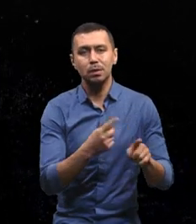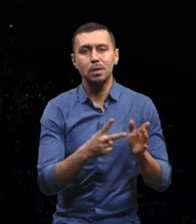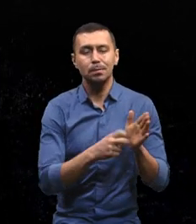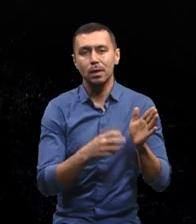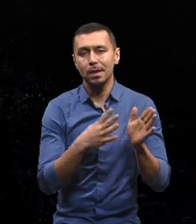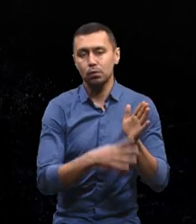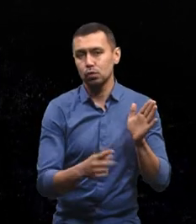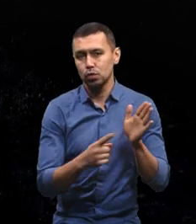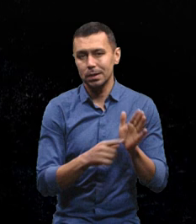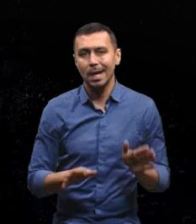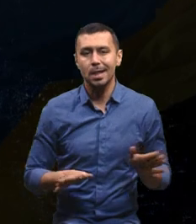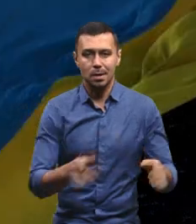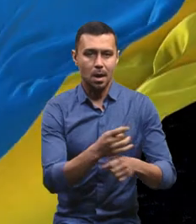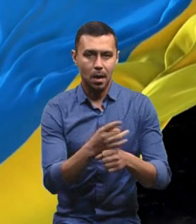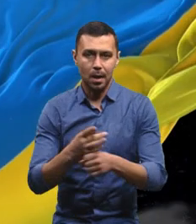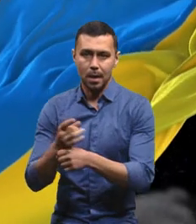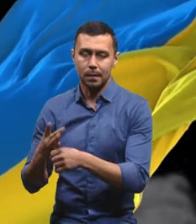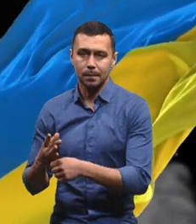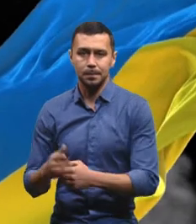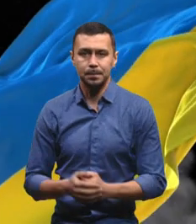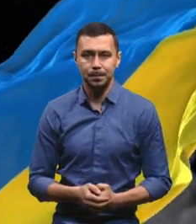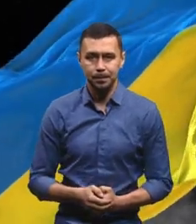796 крилатих ракет